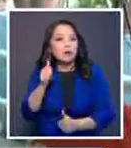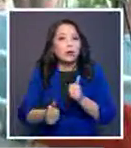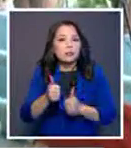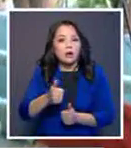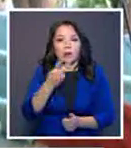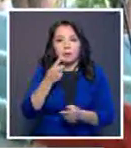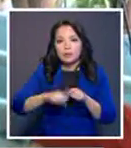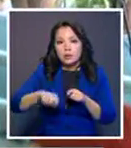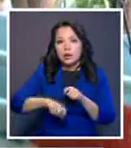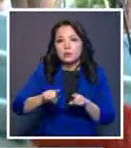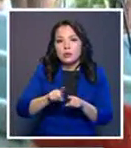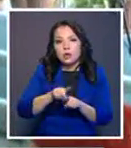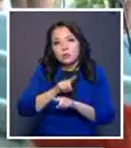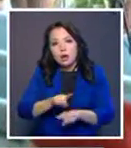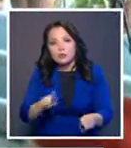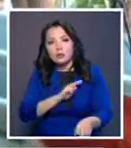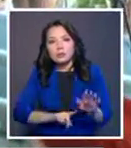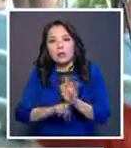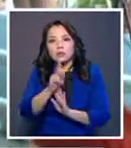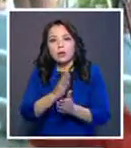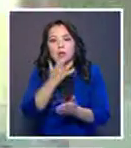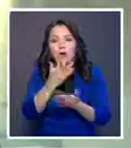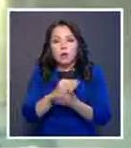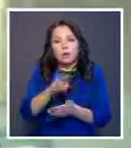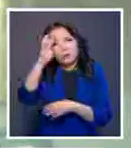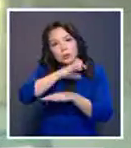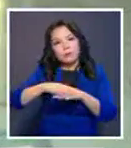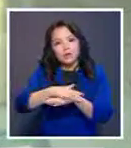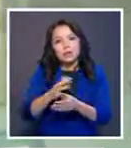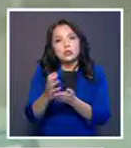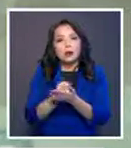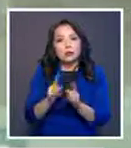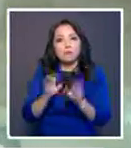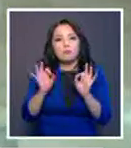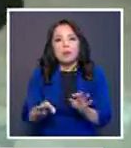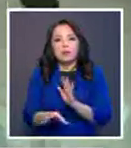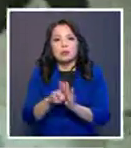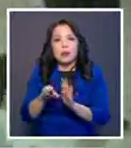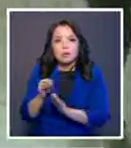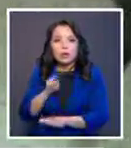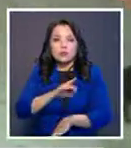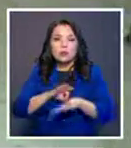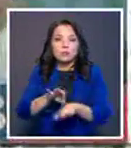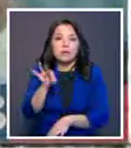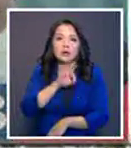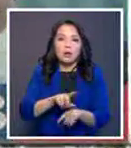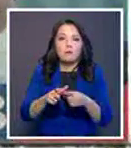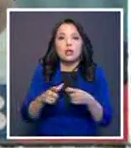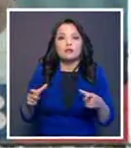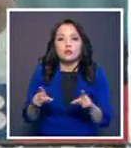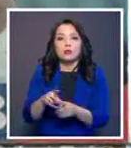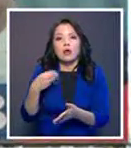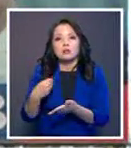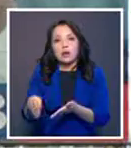байқалып, үгіт-насихат науқанында еркін өтсе де, мемлекеттік ресурстарды дұрыс пайдаланбаумен бюллетендерді сатып алу оқиғалары